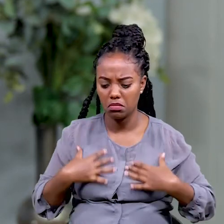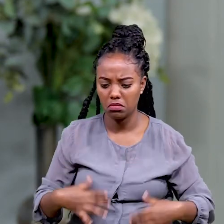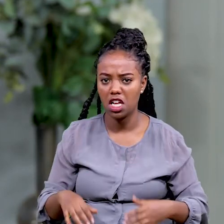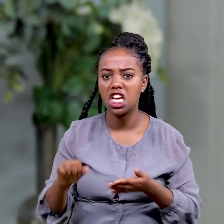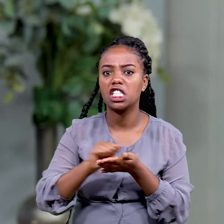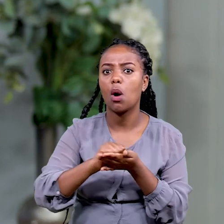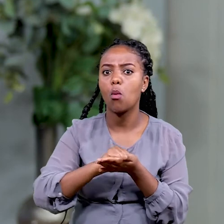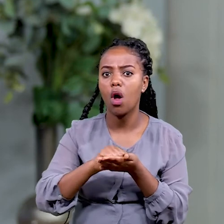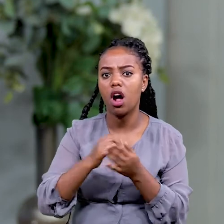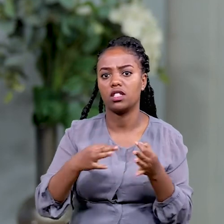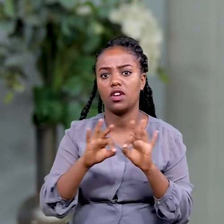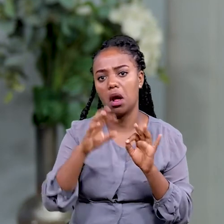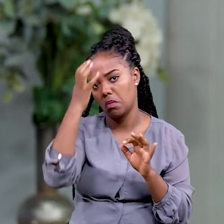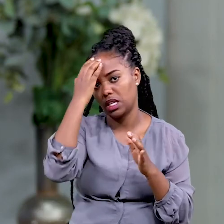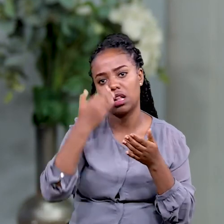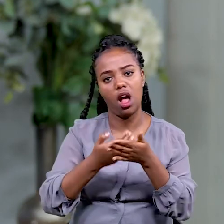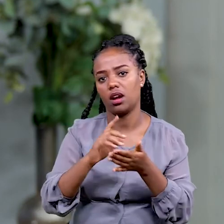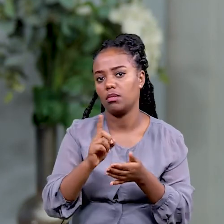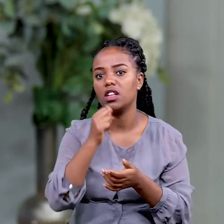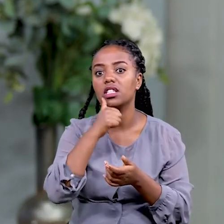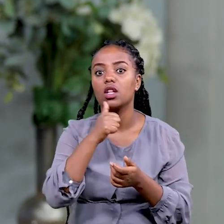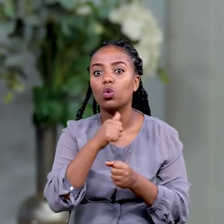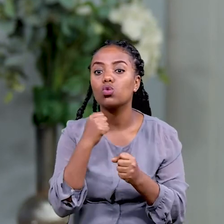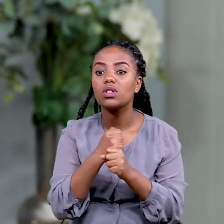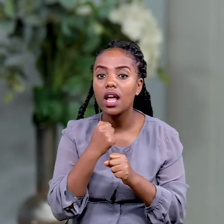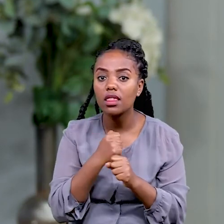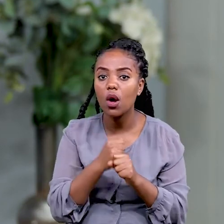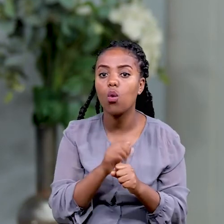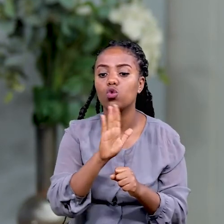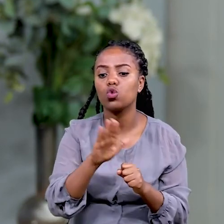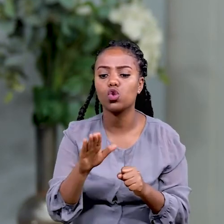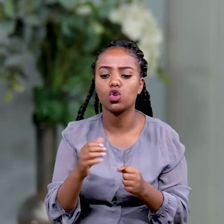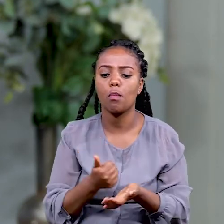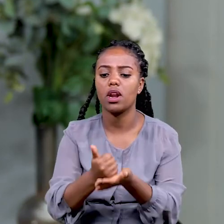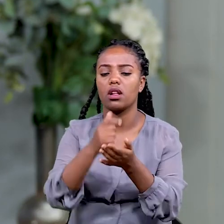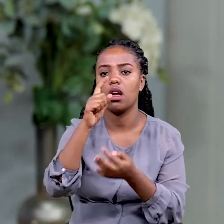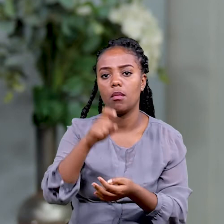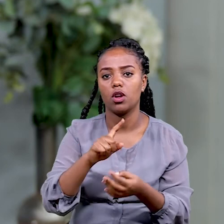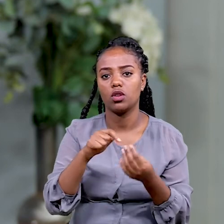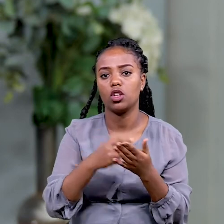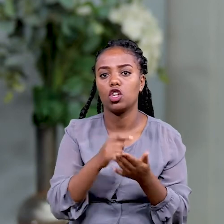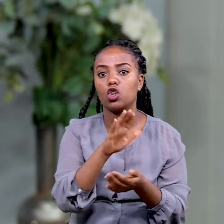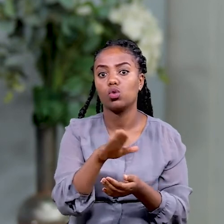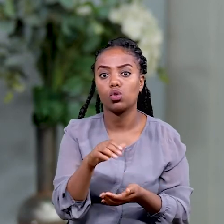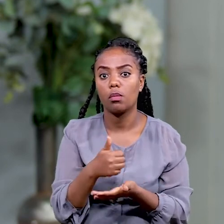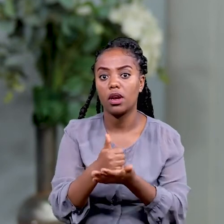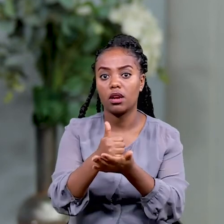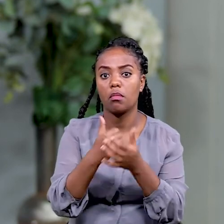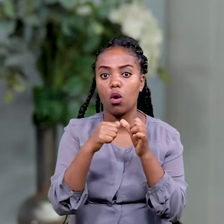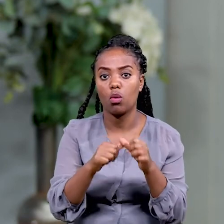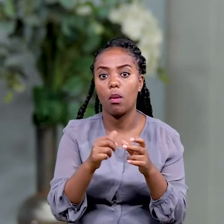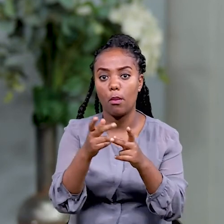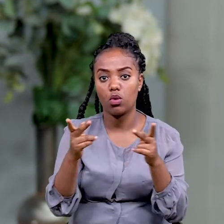ሳሙና ያስፈልጋል። መንግስት ያንን ነገር አያቀርብም። ሴቶቹ ሰርቶ ልጆቻቸውን መርዳት አለባቸው። ለመሳስ ደግሞ